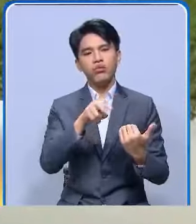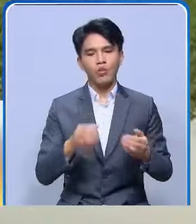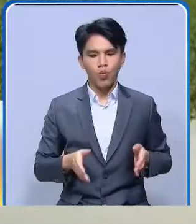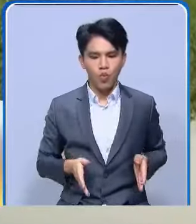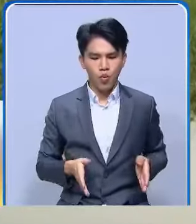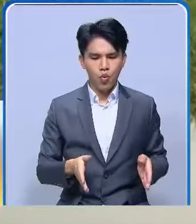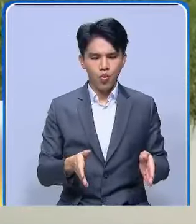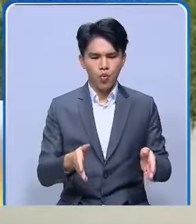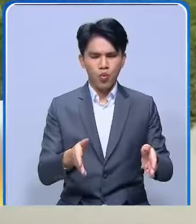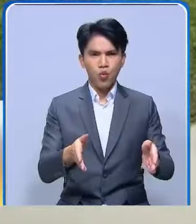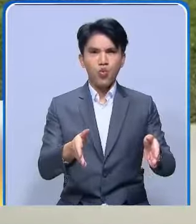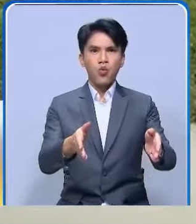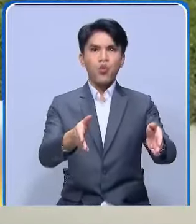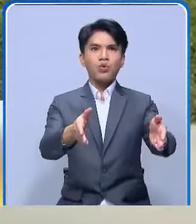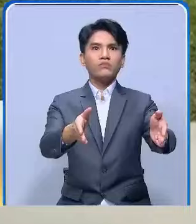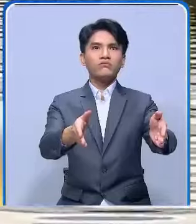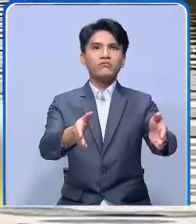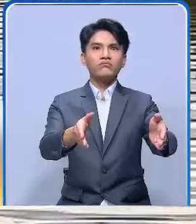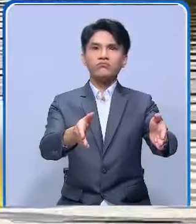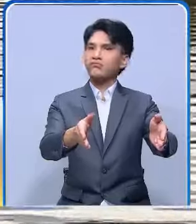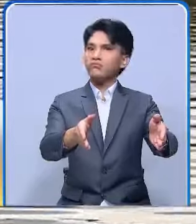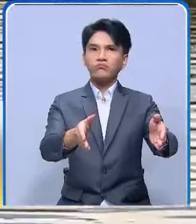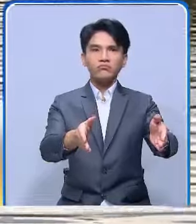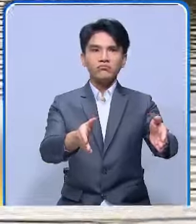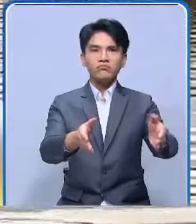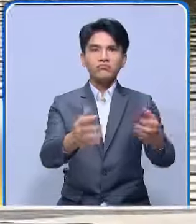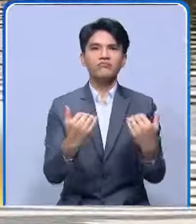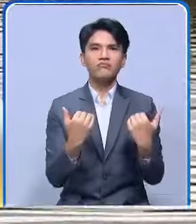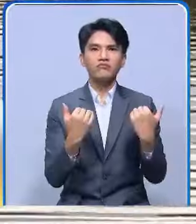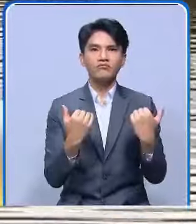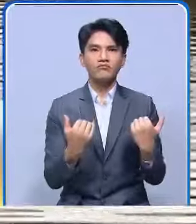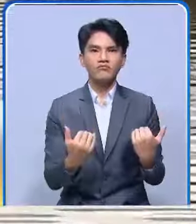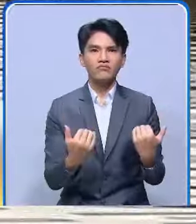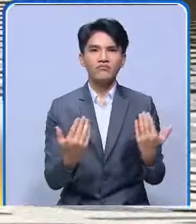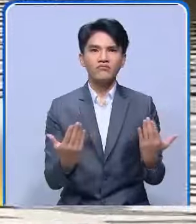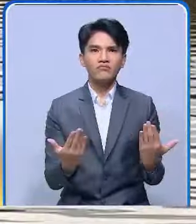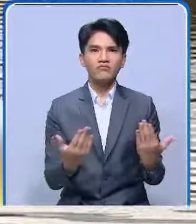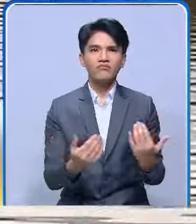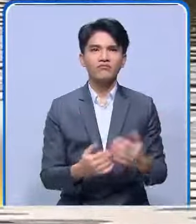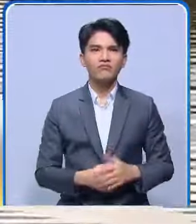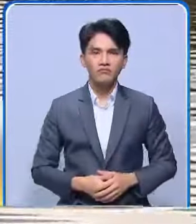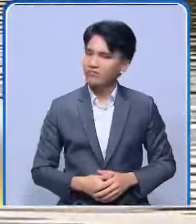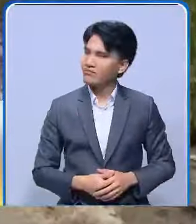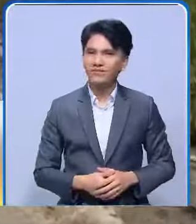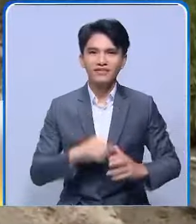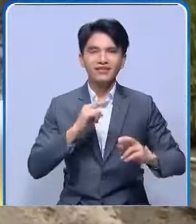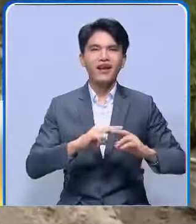บ50ปีแล้วชาวบ้านแถวนั้นเขาก็นี่ค่ะเอาไปแคมปิ้งกันเลยอะ โอ้